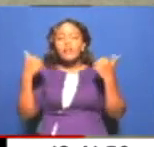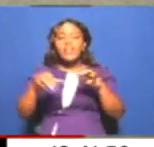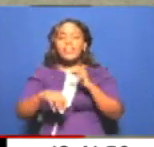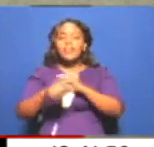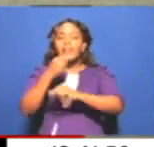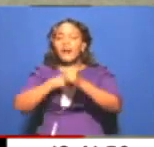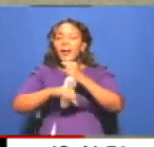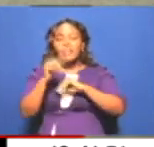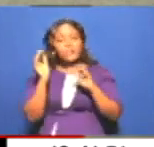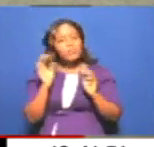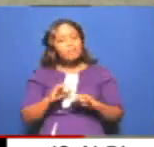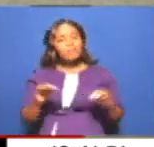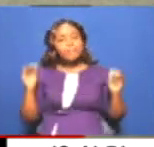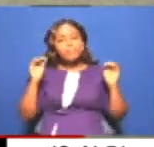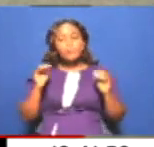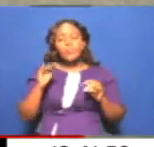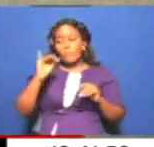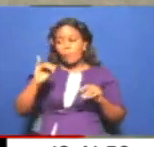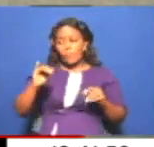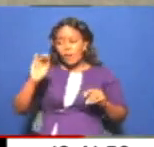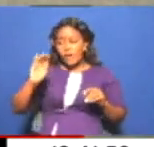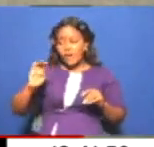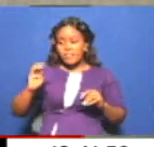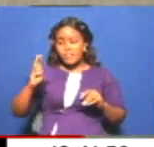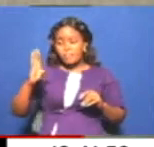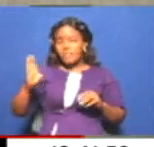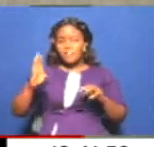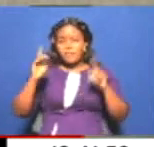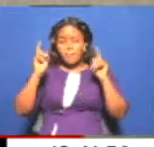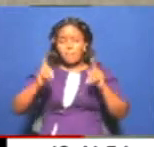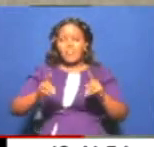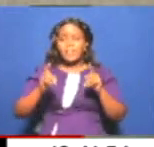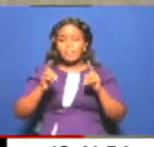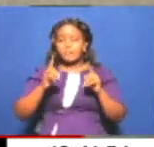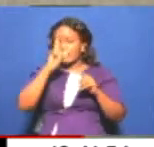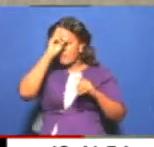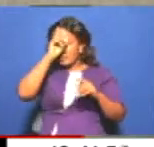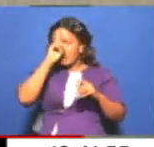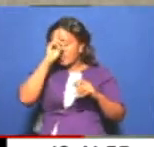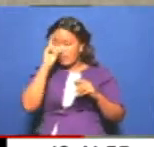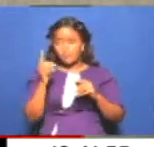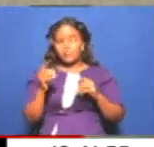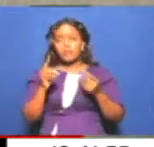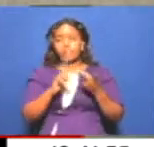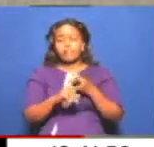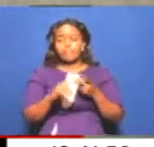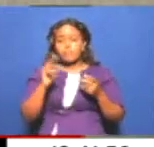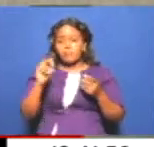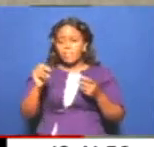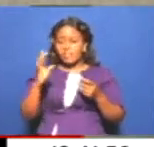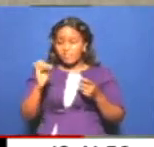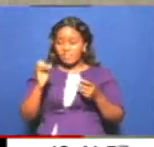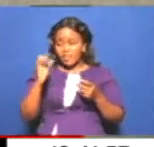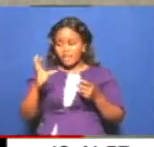hivyo IEBC nitakana isimame imara, NCIC nitakana isimame imara, na zile nyadhifa zingine zote